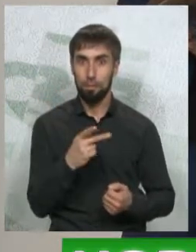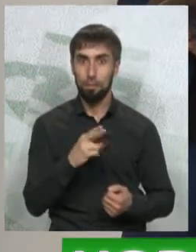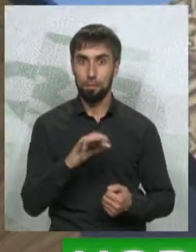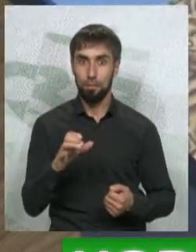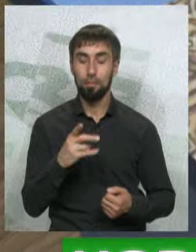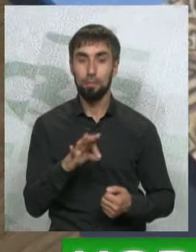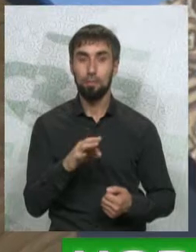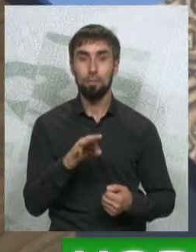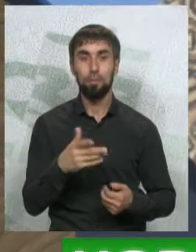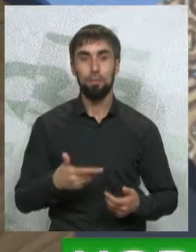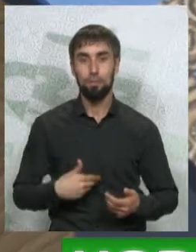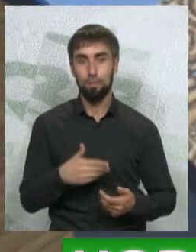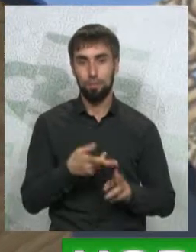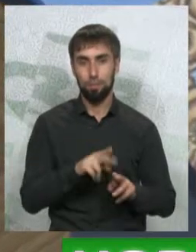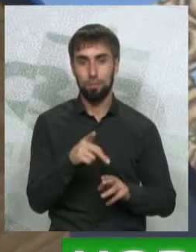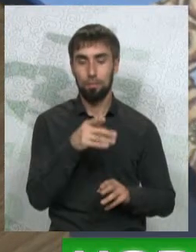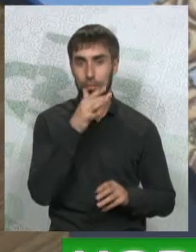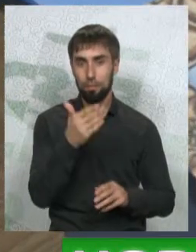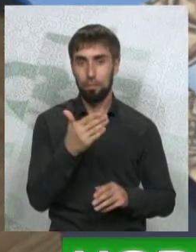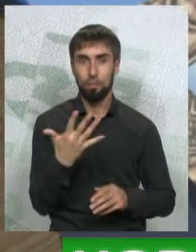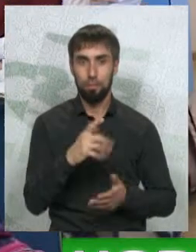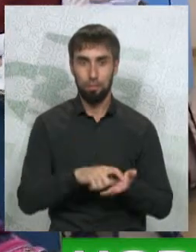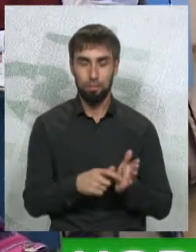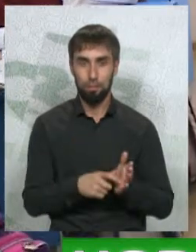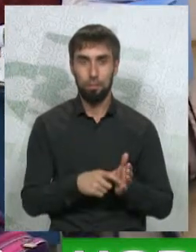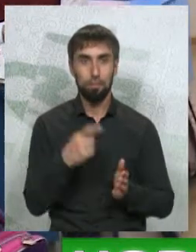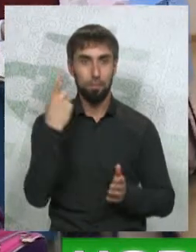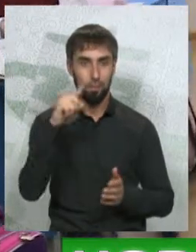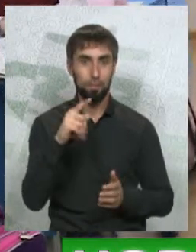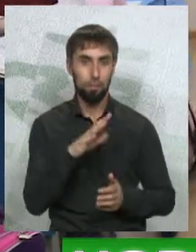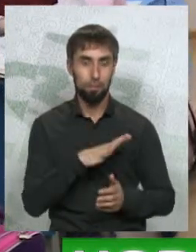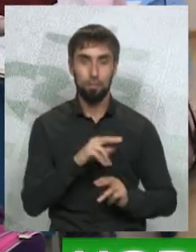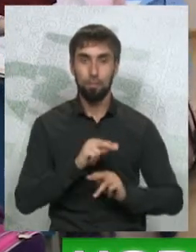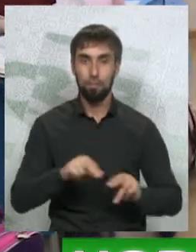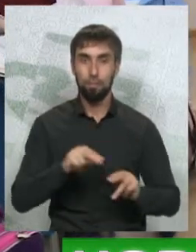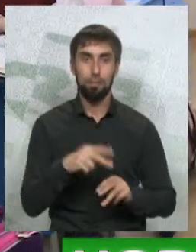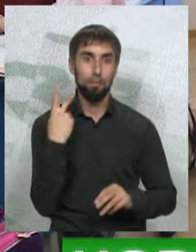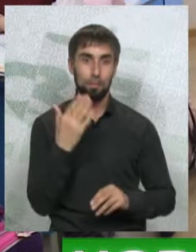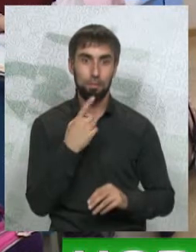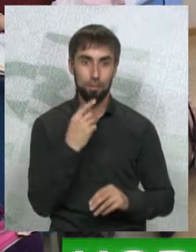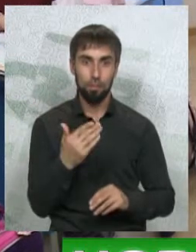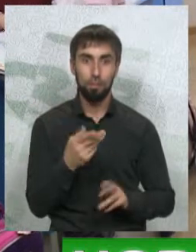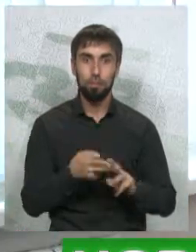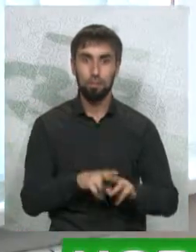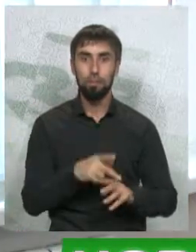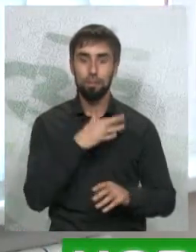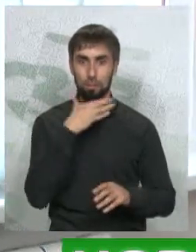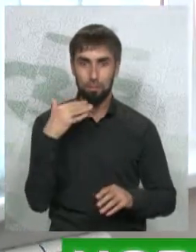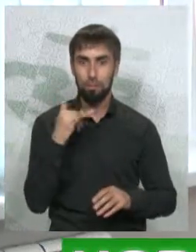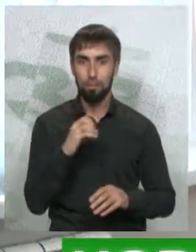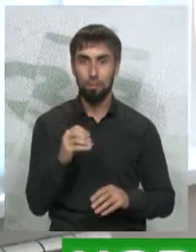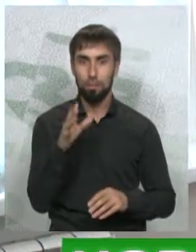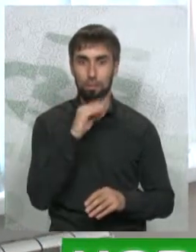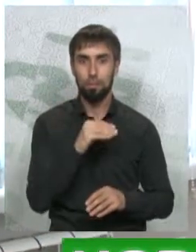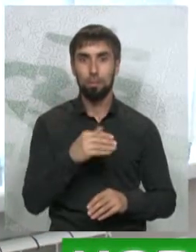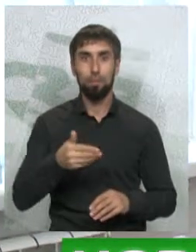классов, то комиксы на родном уже для 5-классников. Кстати, задумка принадлежит педагогу английского языка, поэтому многие уже